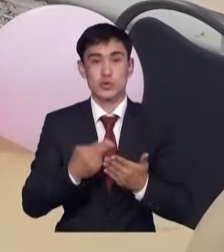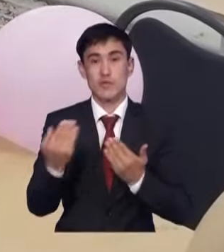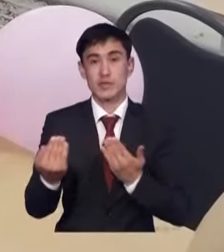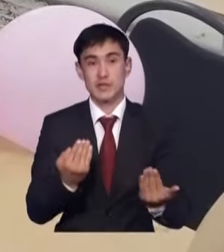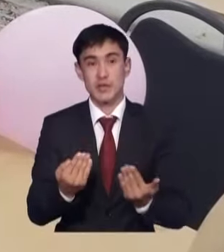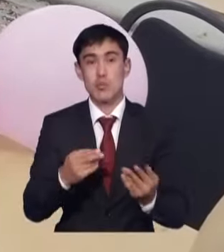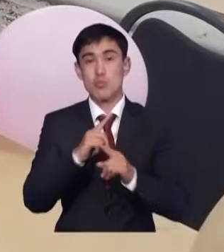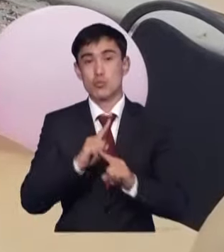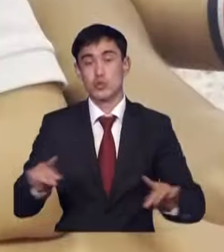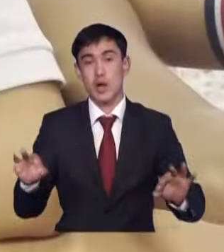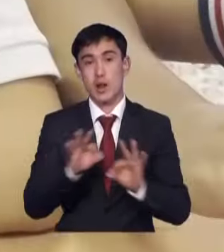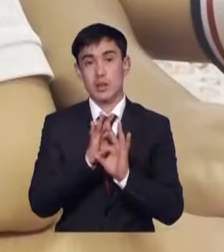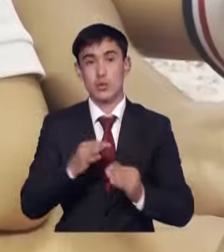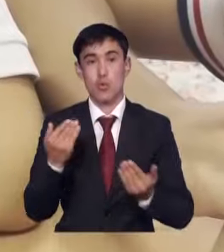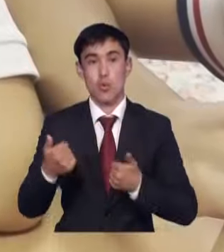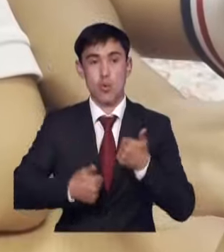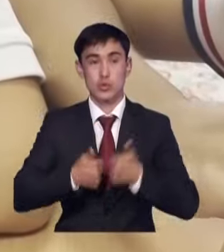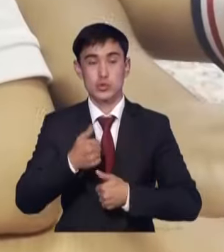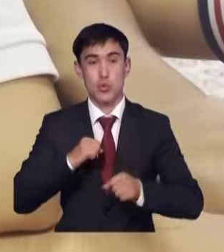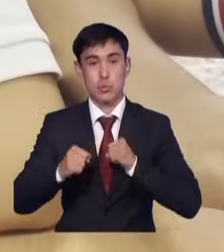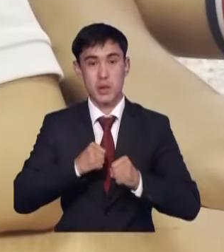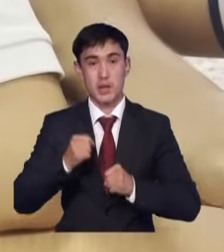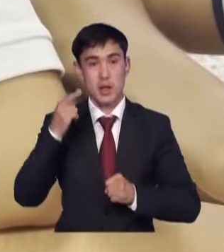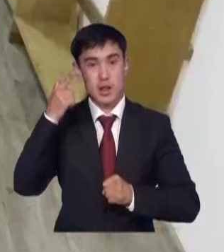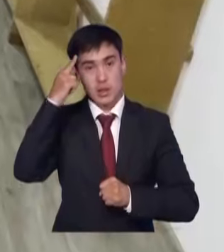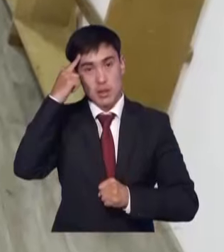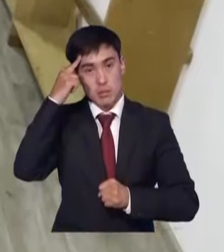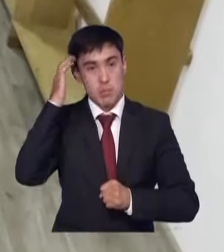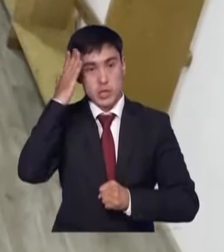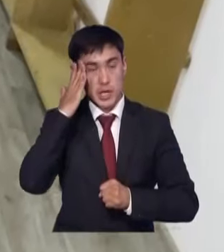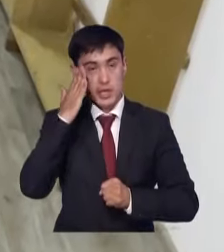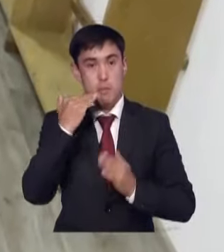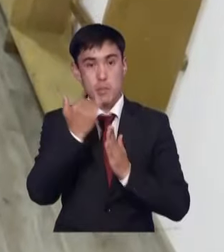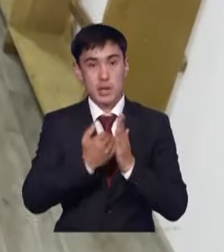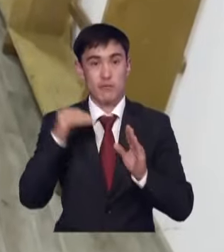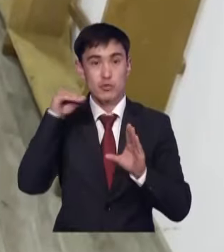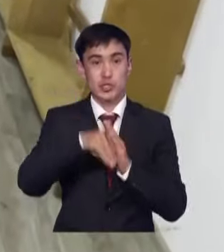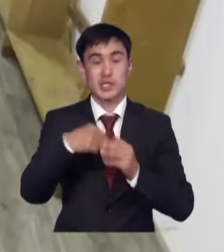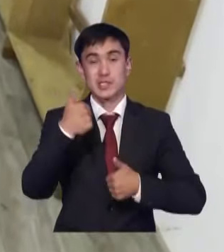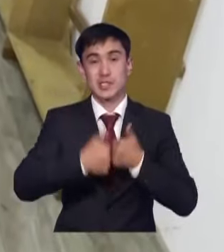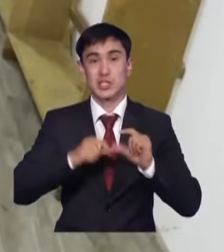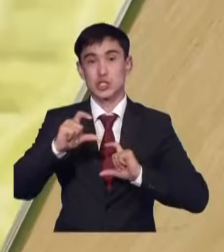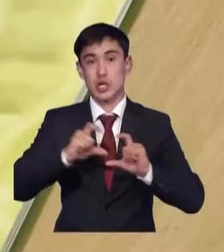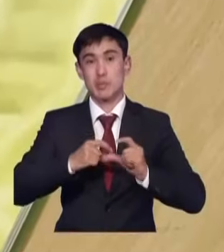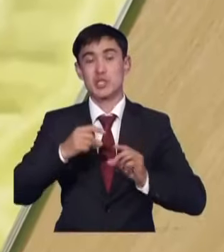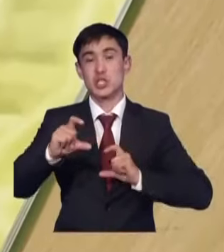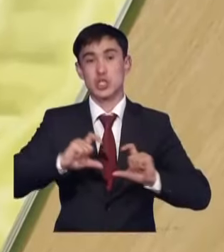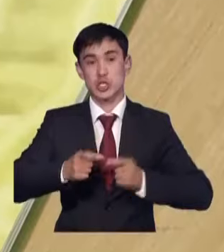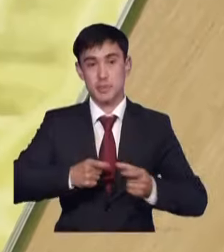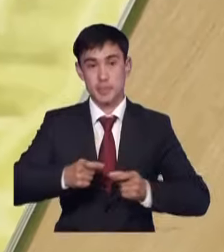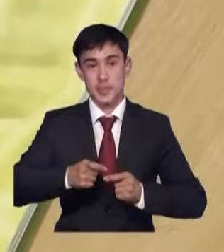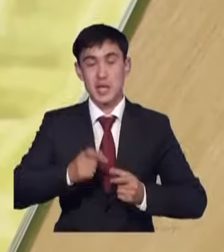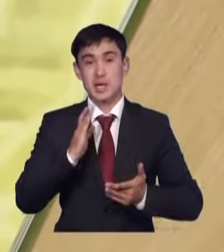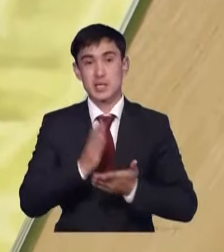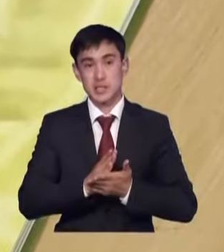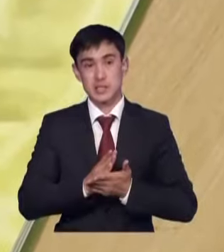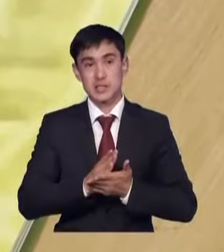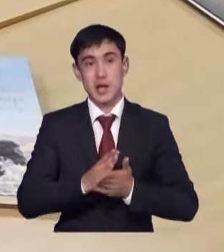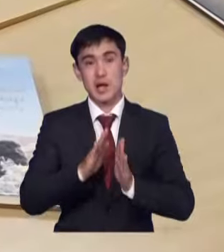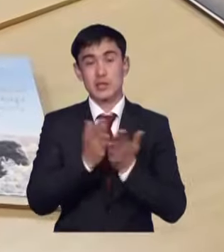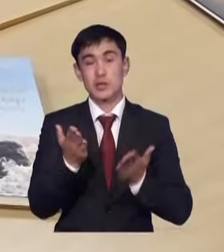и музыкальные конкурсы. А для укрепления логического мышления учащихся в программу включены соревнования по шахматам и шашкам. Не остались без внимания